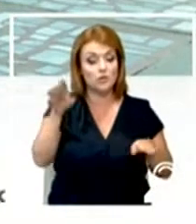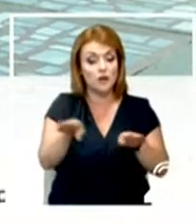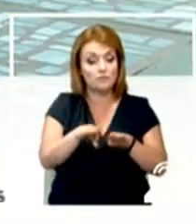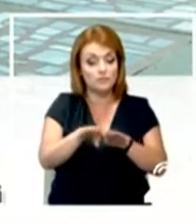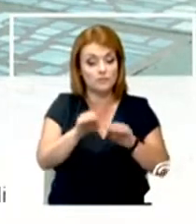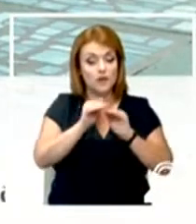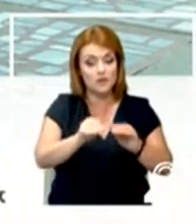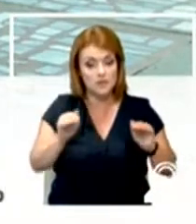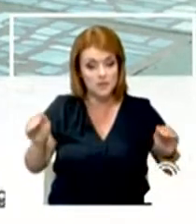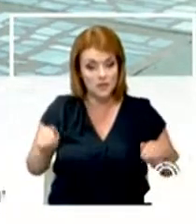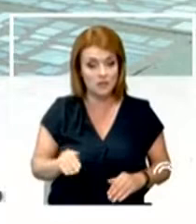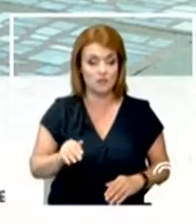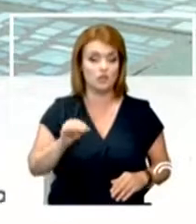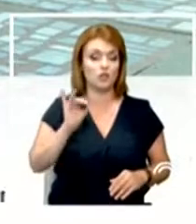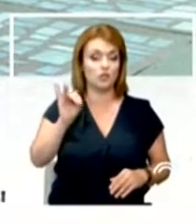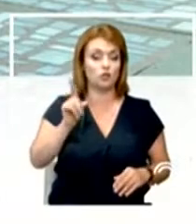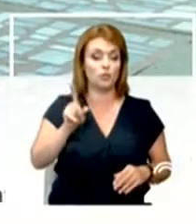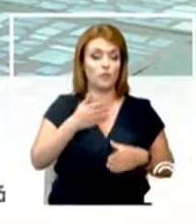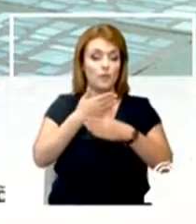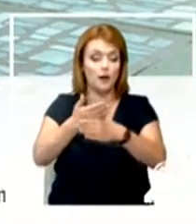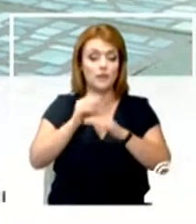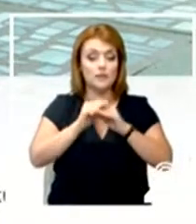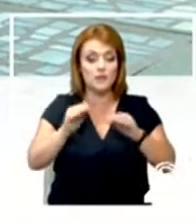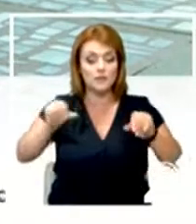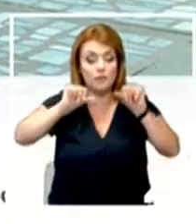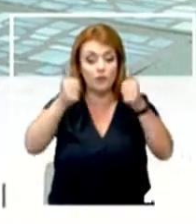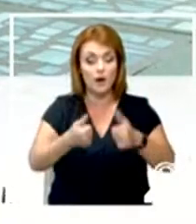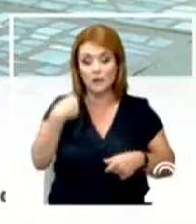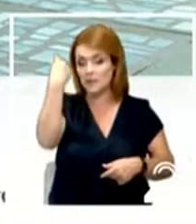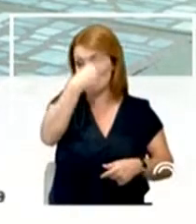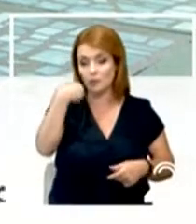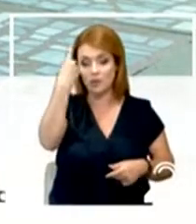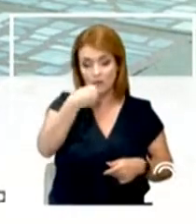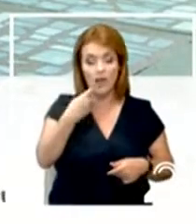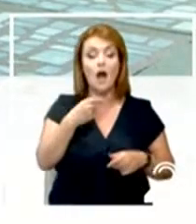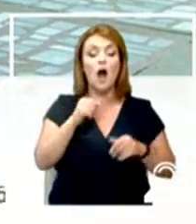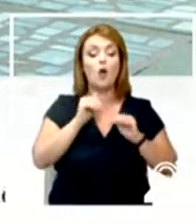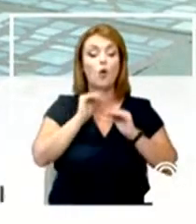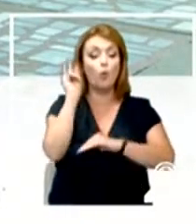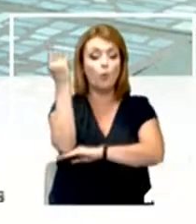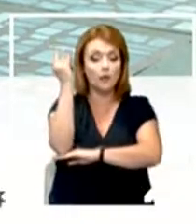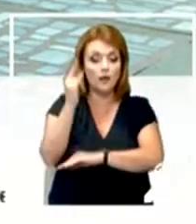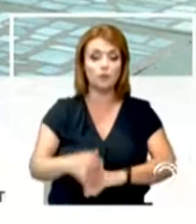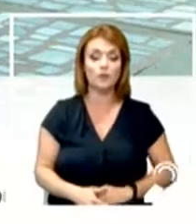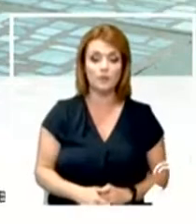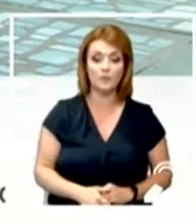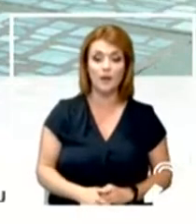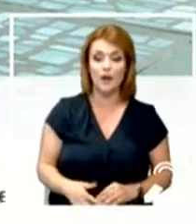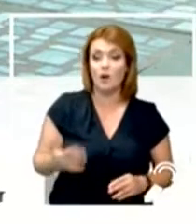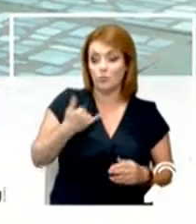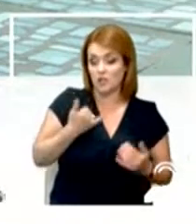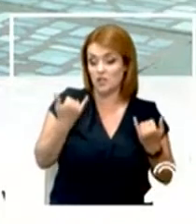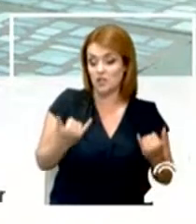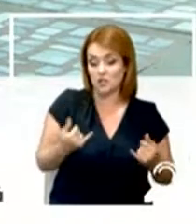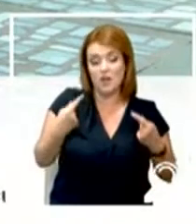formarea personalității copiilor, dar și la dezvoltarea personală, mai ales că deja avem o altă generație